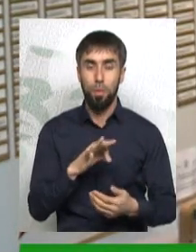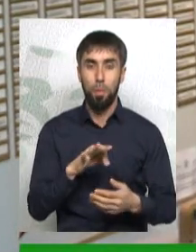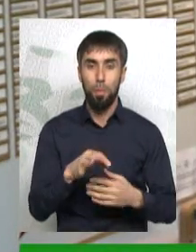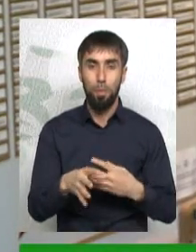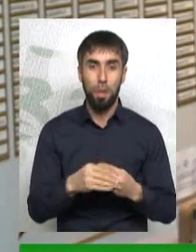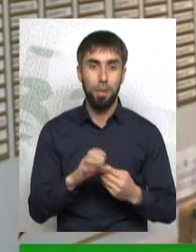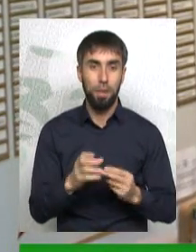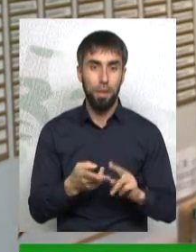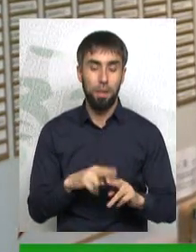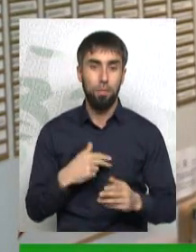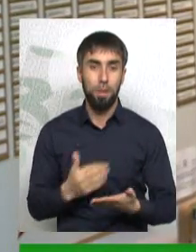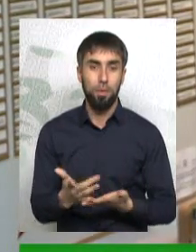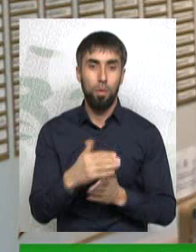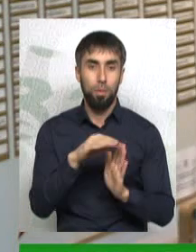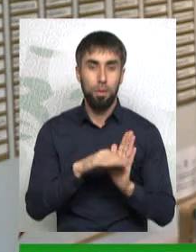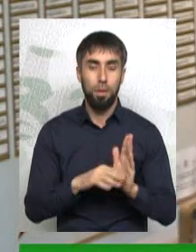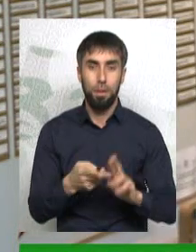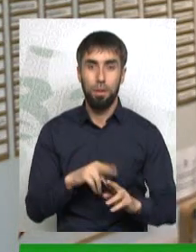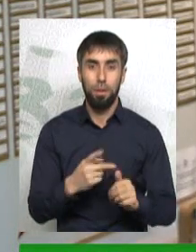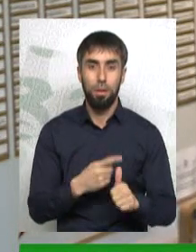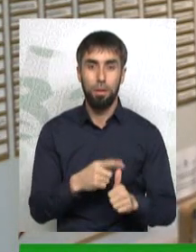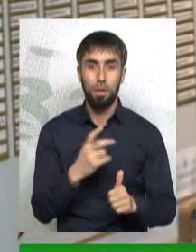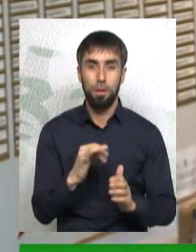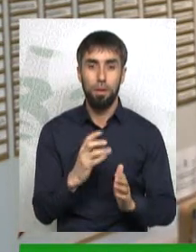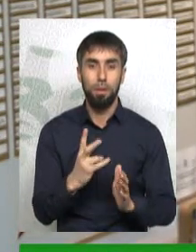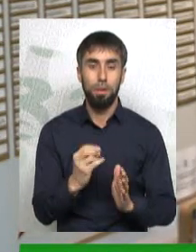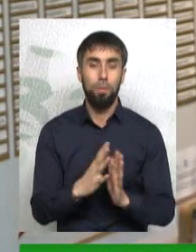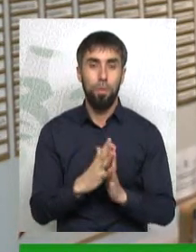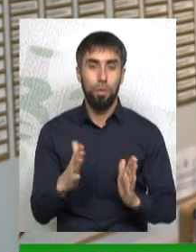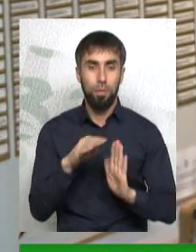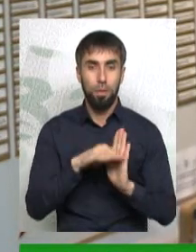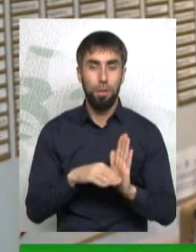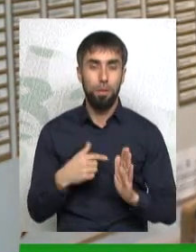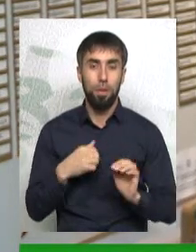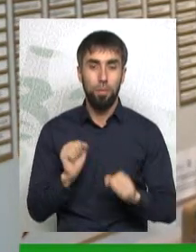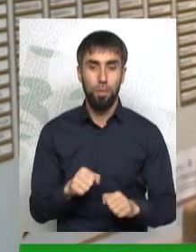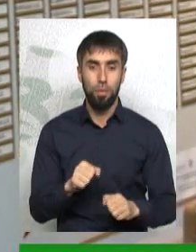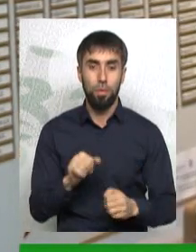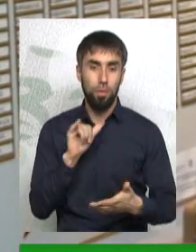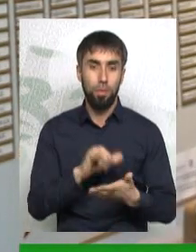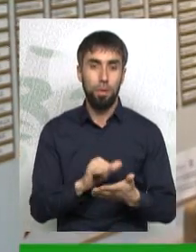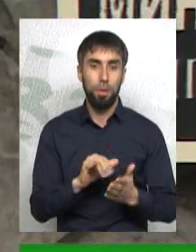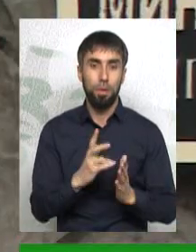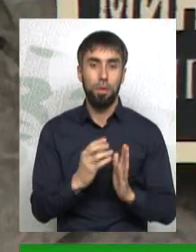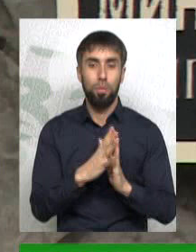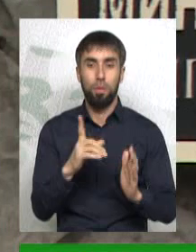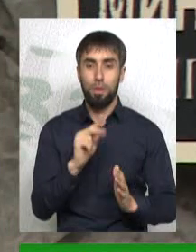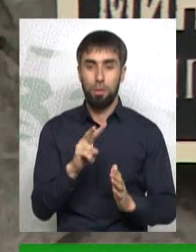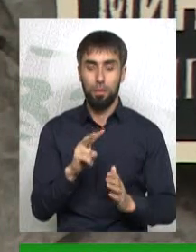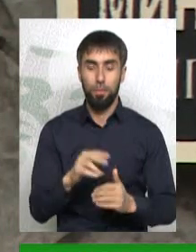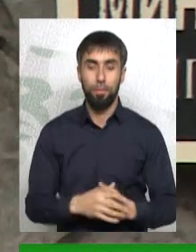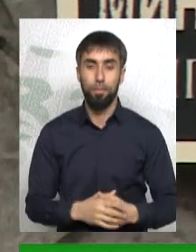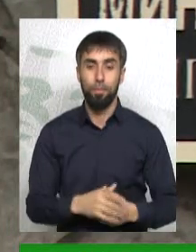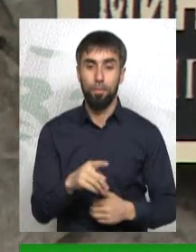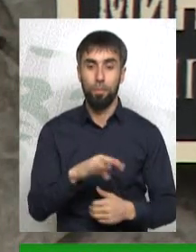этим мы собрали список этих имен, и вот небольшой список мы смогли разместить в нашем небольшом зале. Ингушский